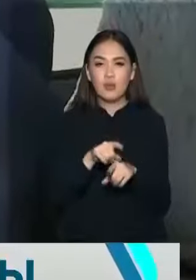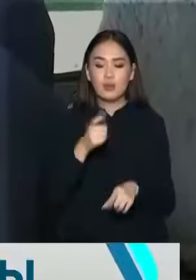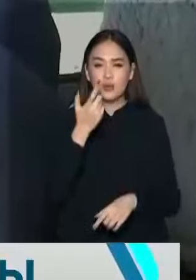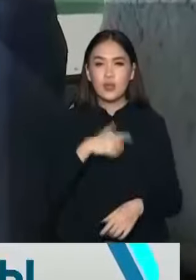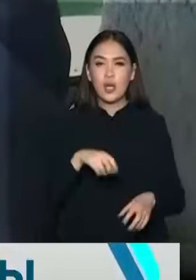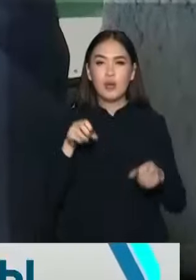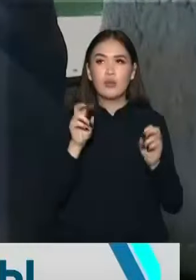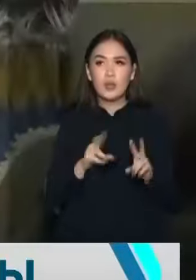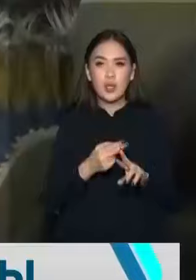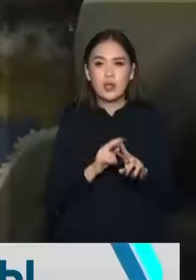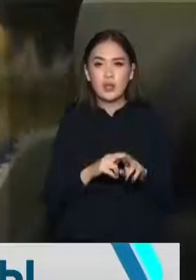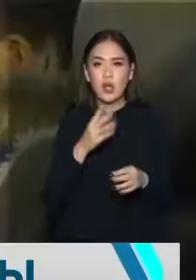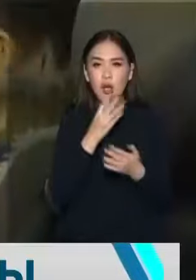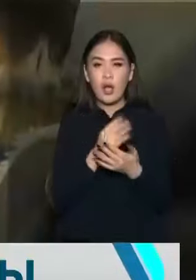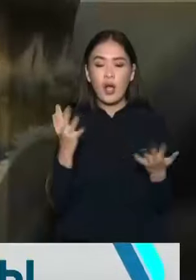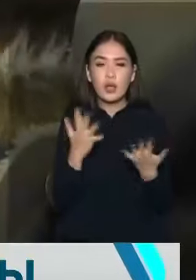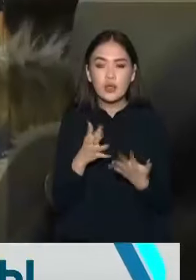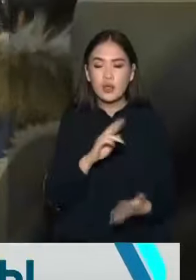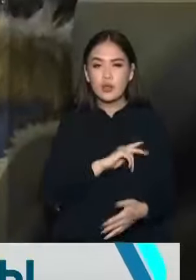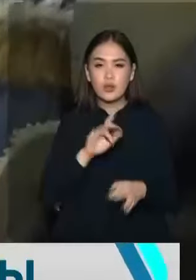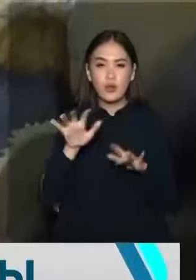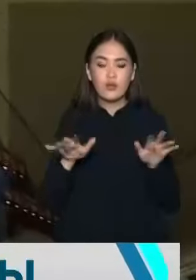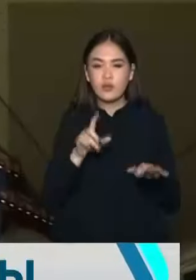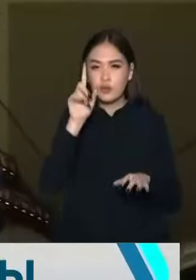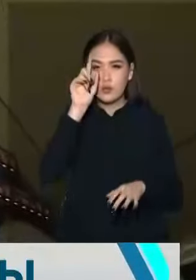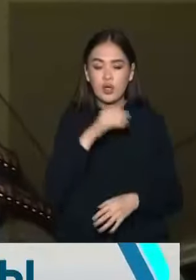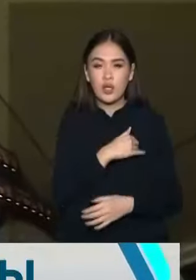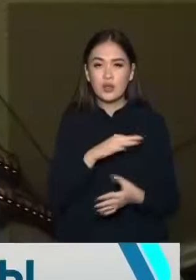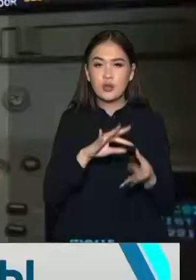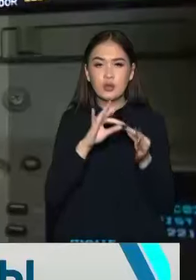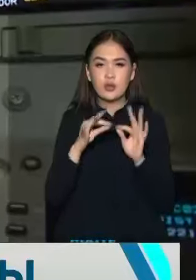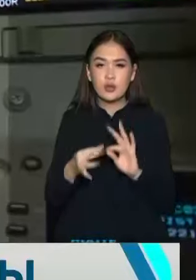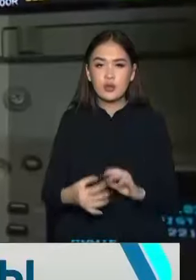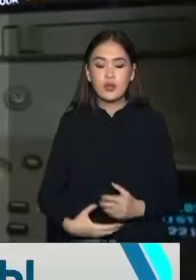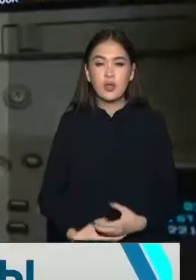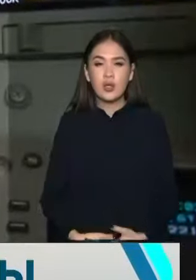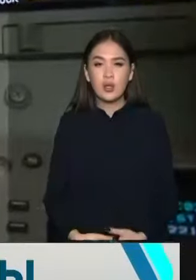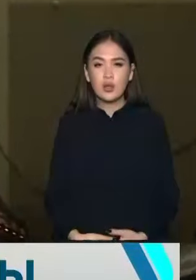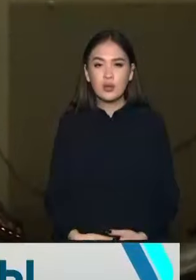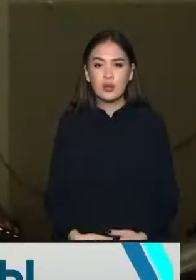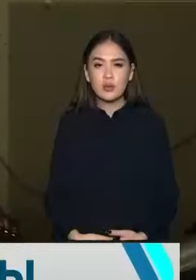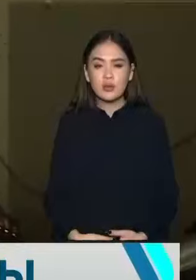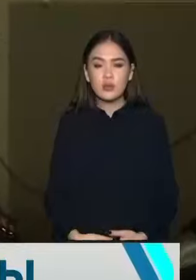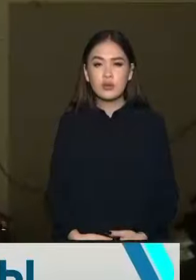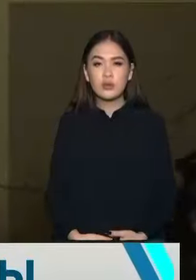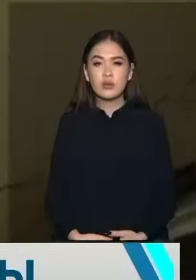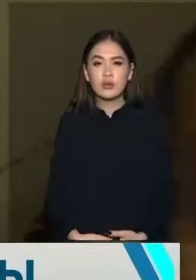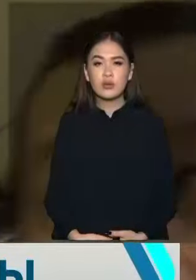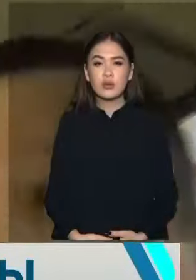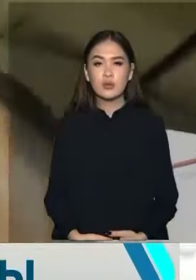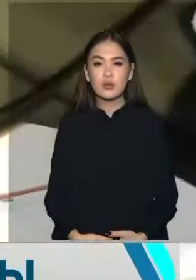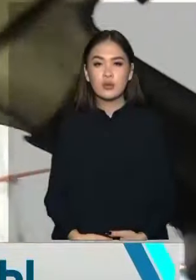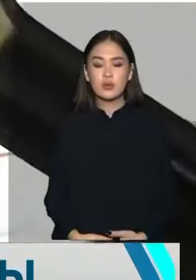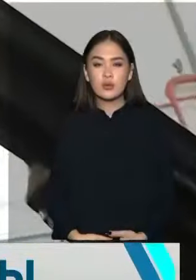тұр. Алдындағы әрбір түйменің қандай қызмет атқаратын түгел білгісі келеді. Тормозить как? Вот так вот нажимаешь? Нажимаешь. И вот ручной тормоз